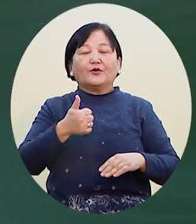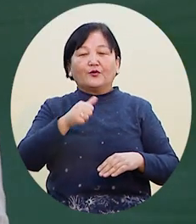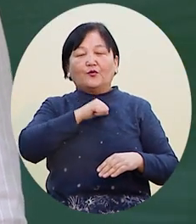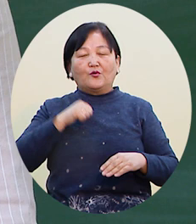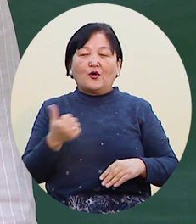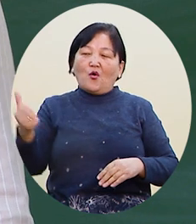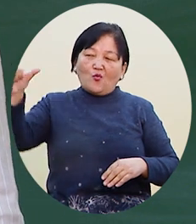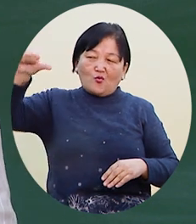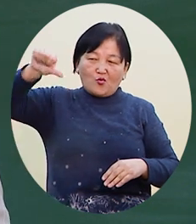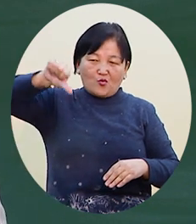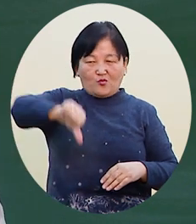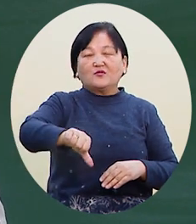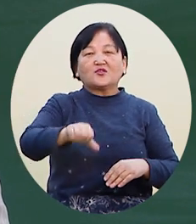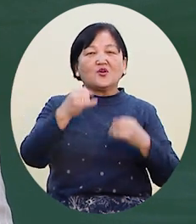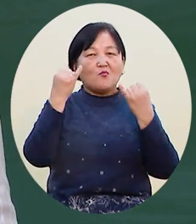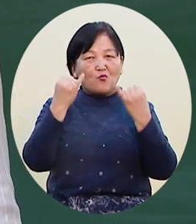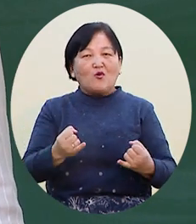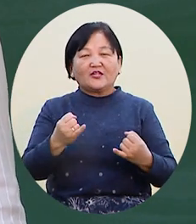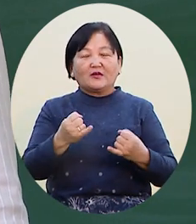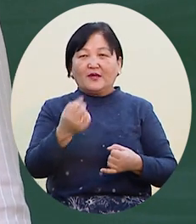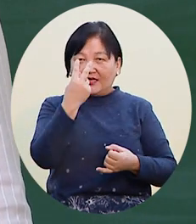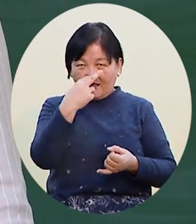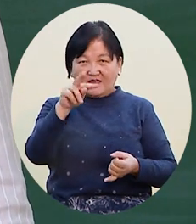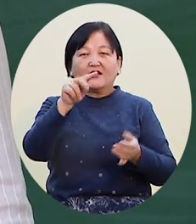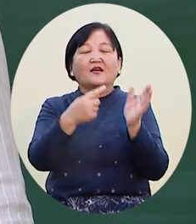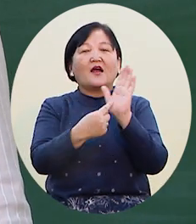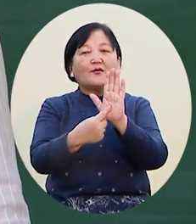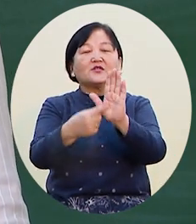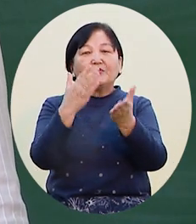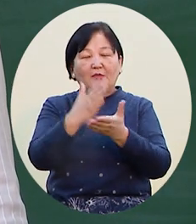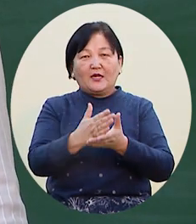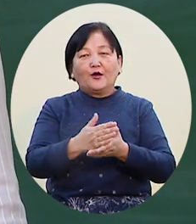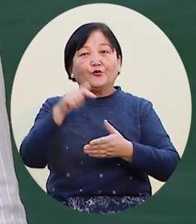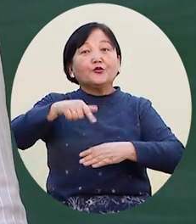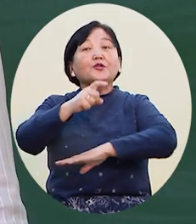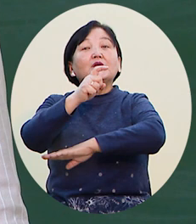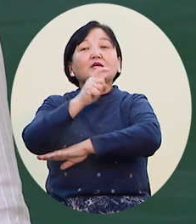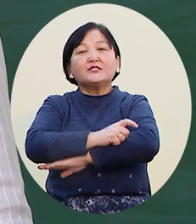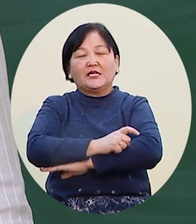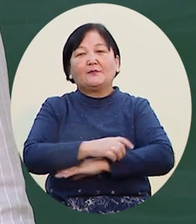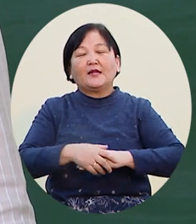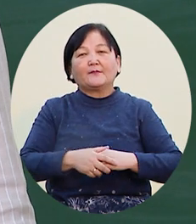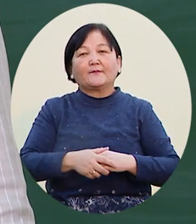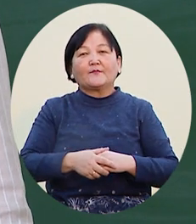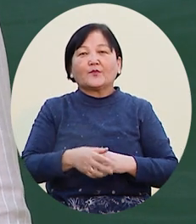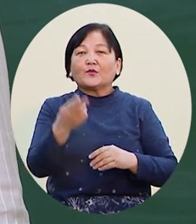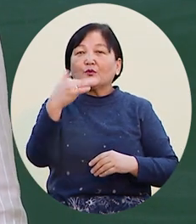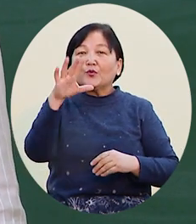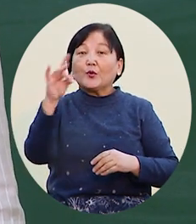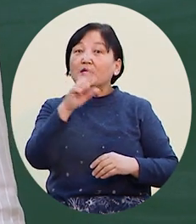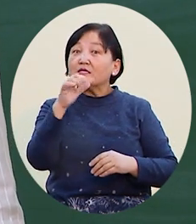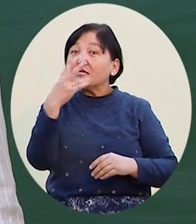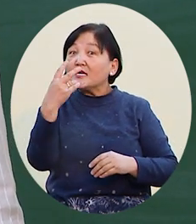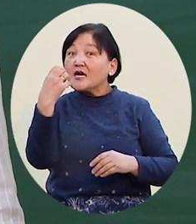өмнө хичээл маань ерөөсөөл одоо дүрийн зан төрхийг тодорхойлохын тулд дүрийн одоо хэлж байгаа үг,